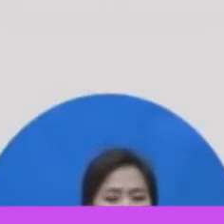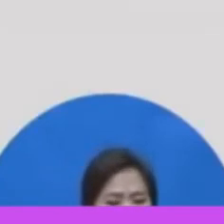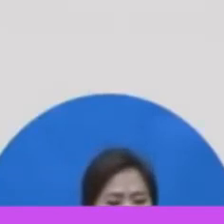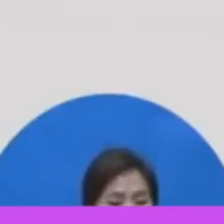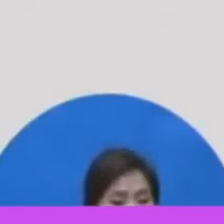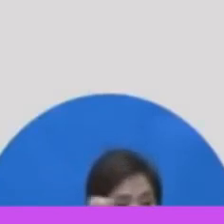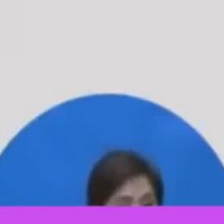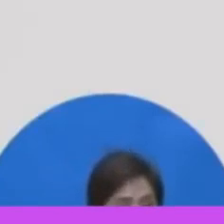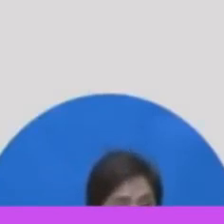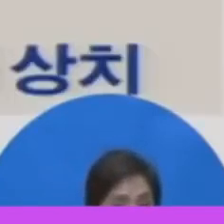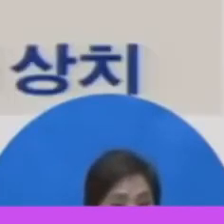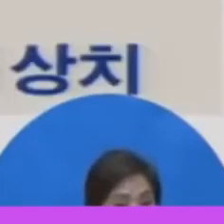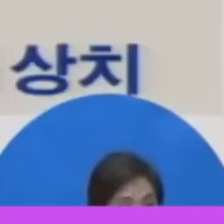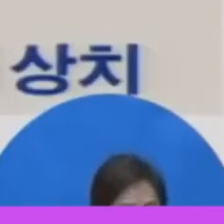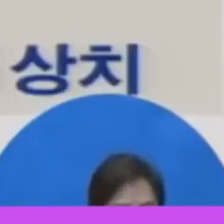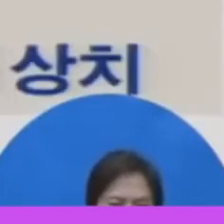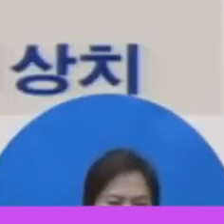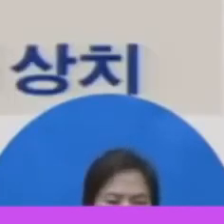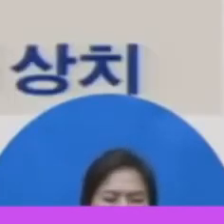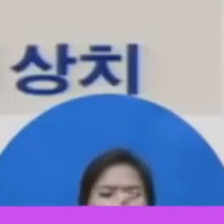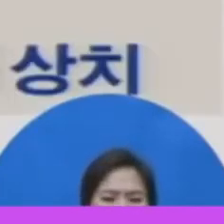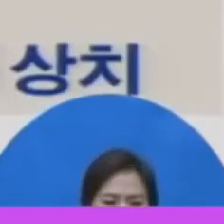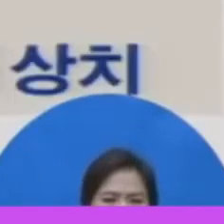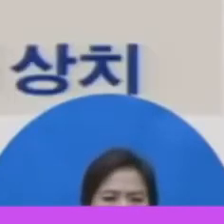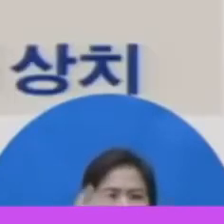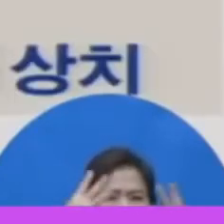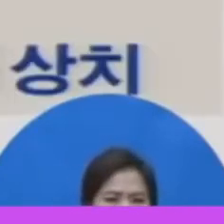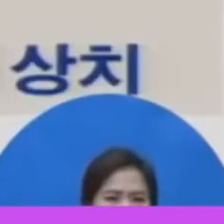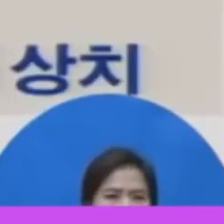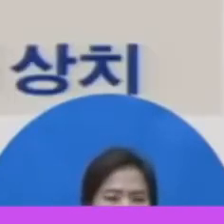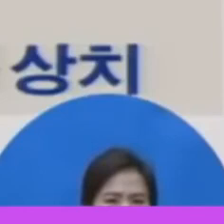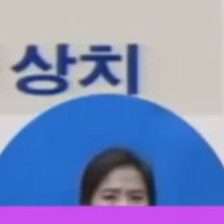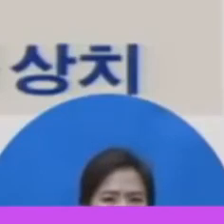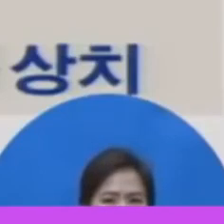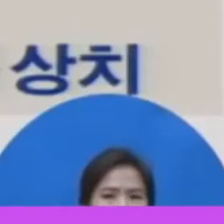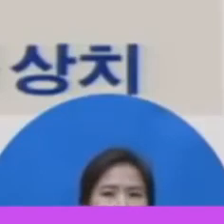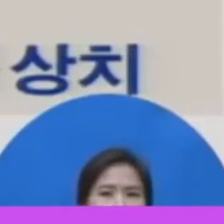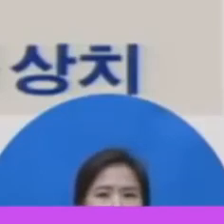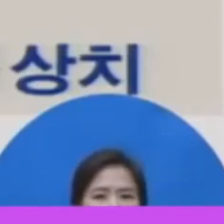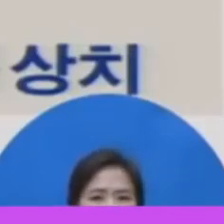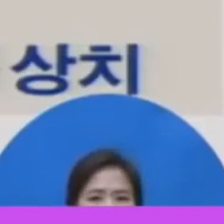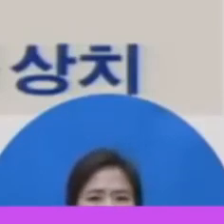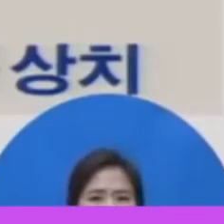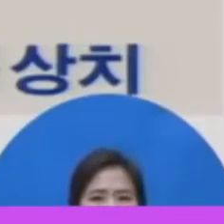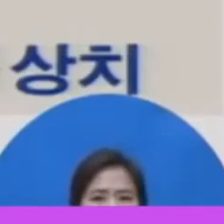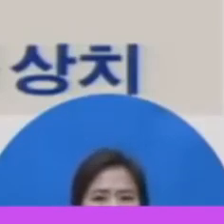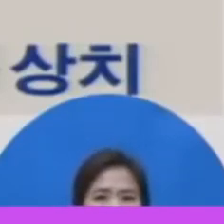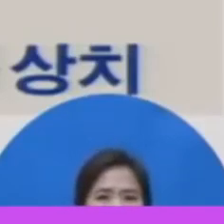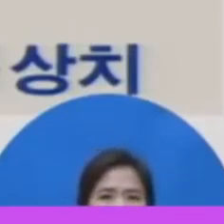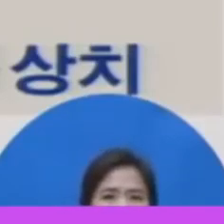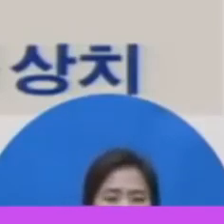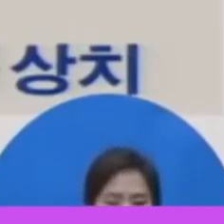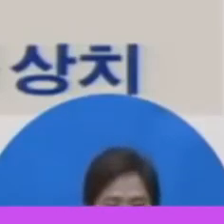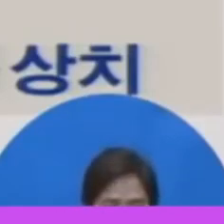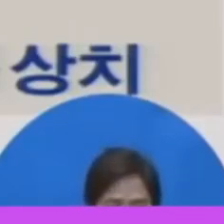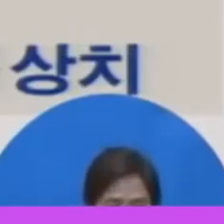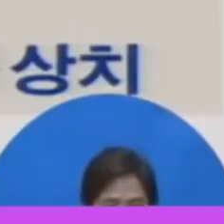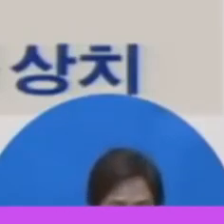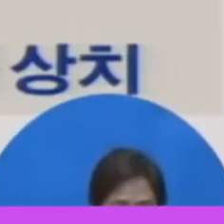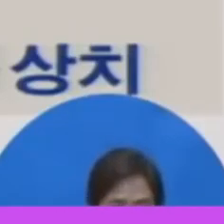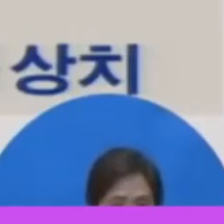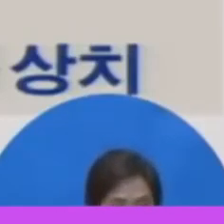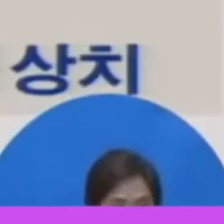없지 않은가 이렇게 생각이 듭니다. 그리고 이 노조의 실질적 자율성 관련해서 실적 심사